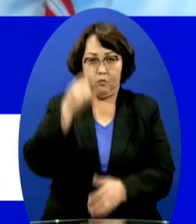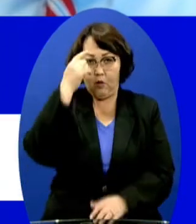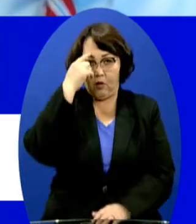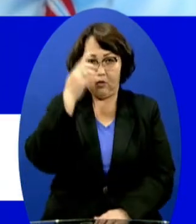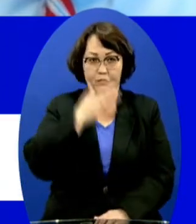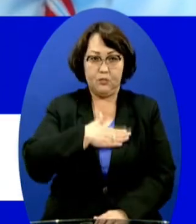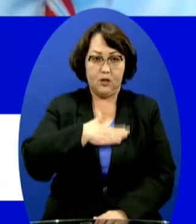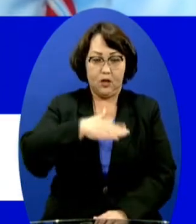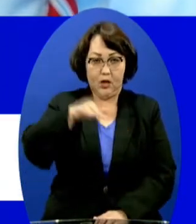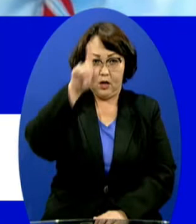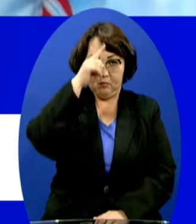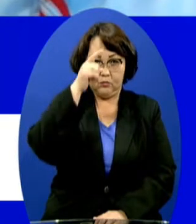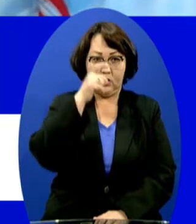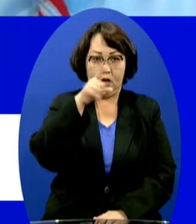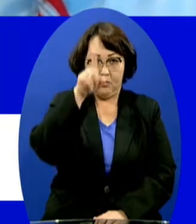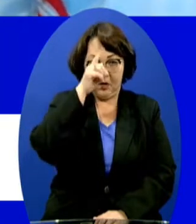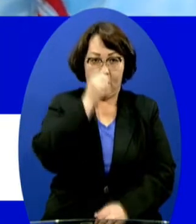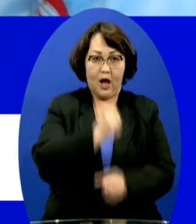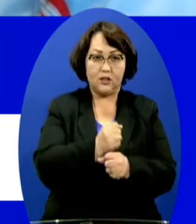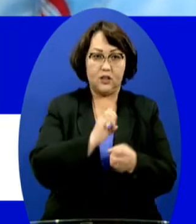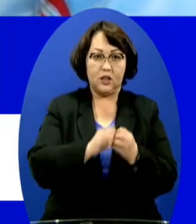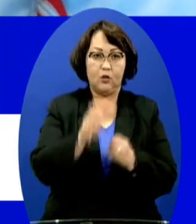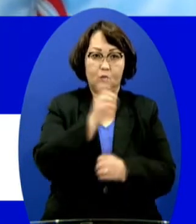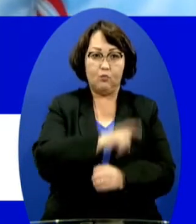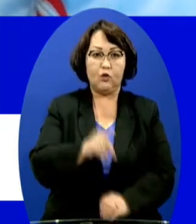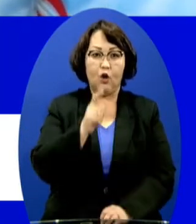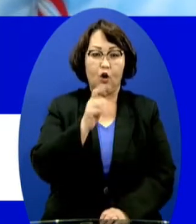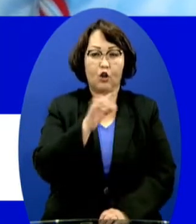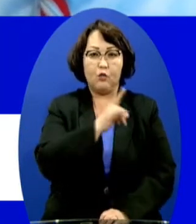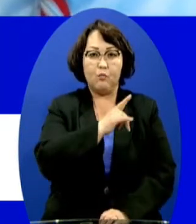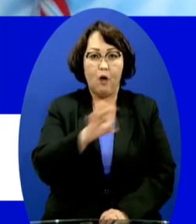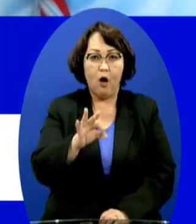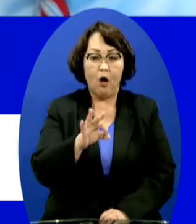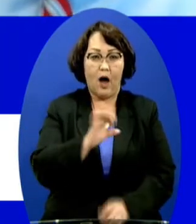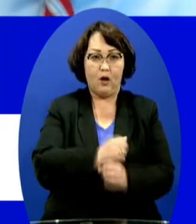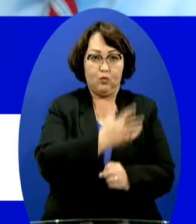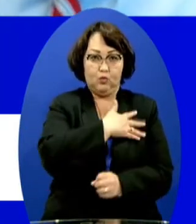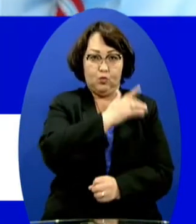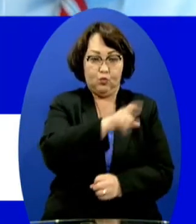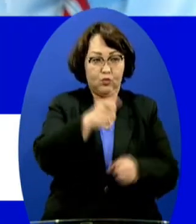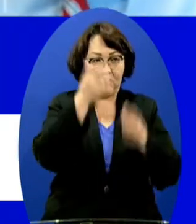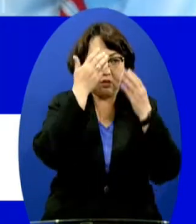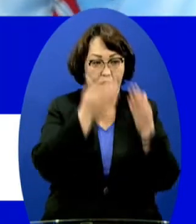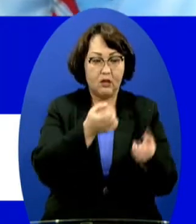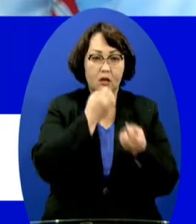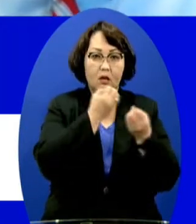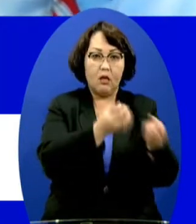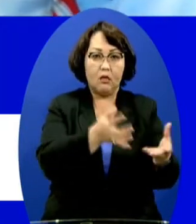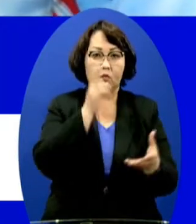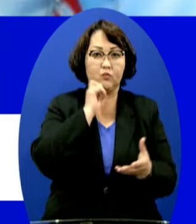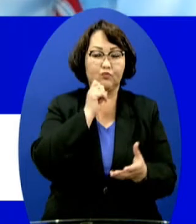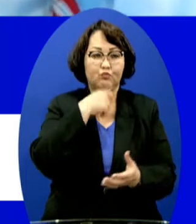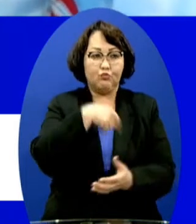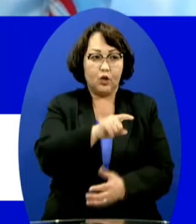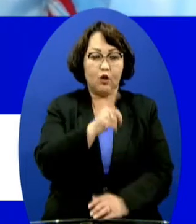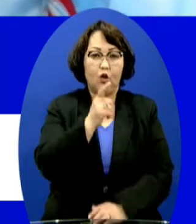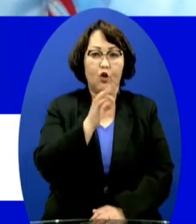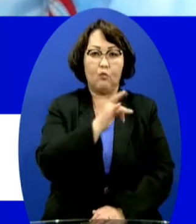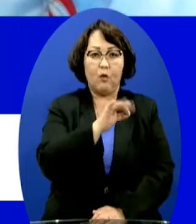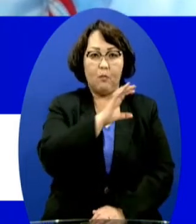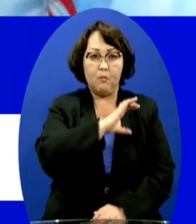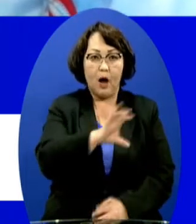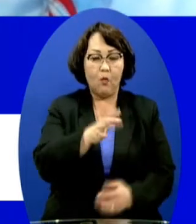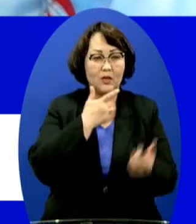эмч эмнэлгийн ажилтнуудын холбооныхын тулд талархал илэрхийлжмээр байна. Энд бол энэ холбооныхнтай бид нар